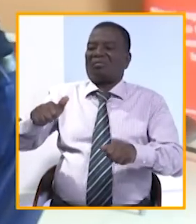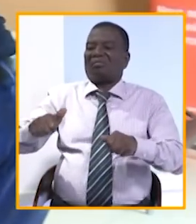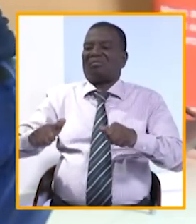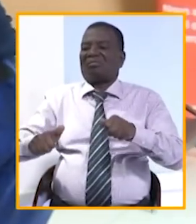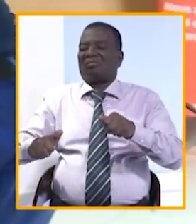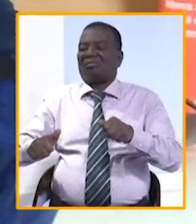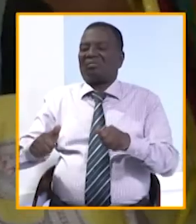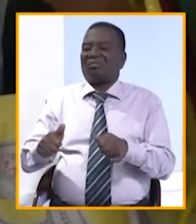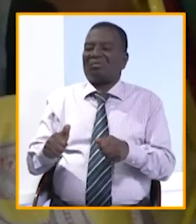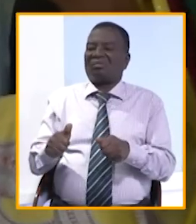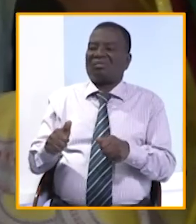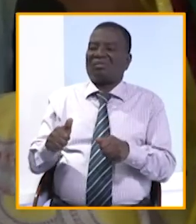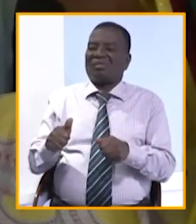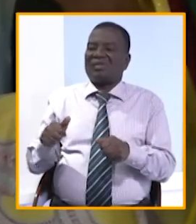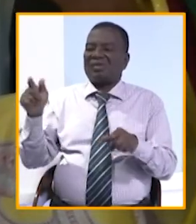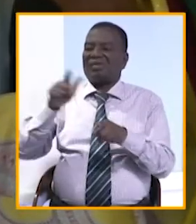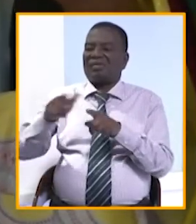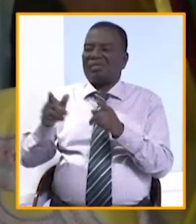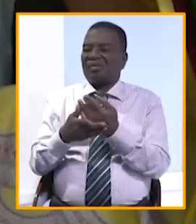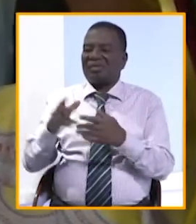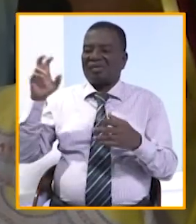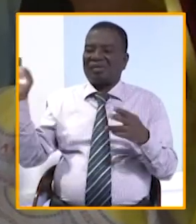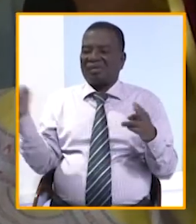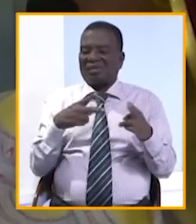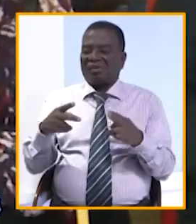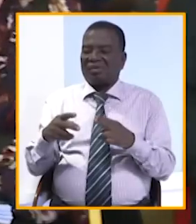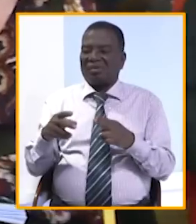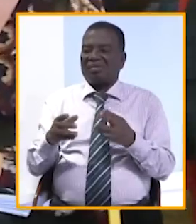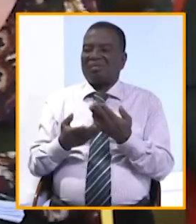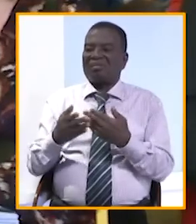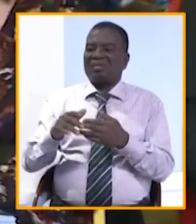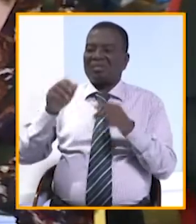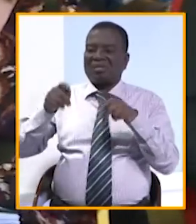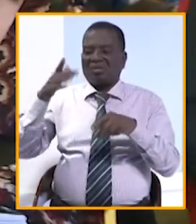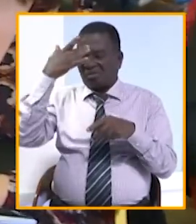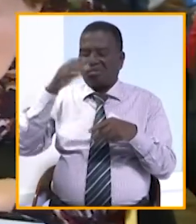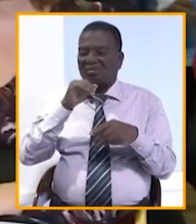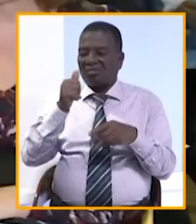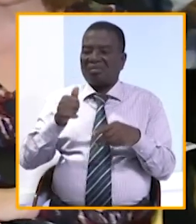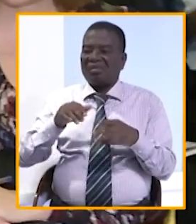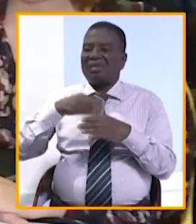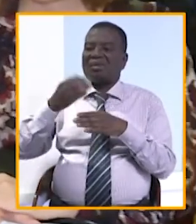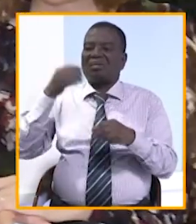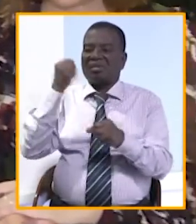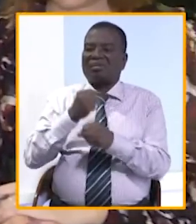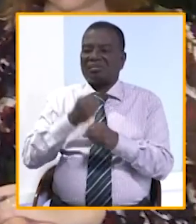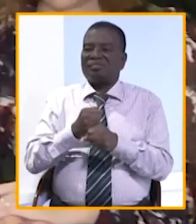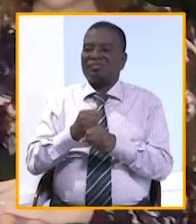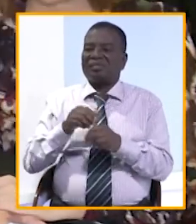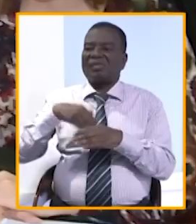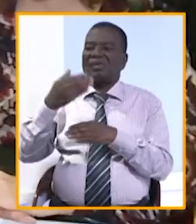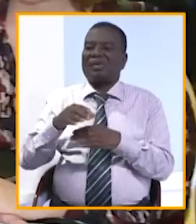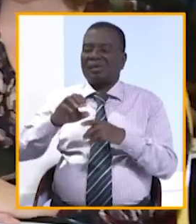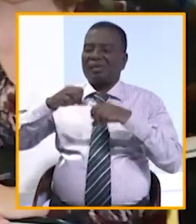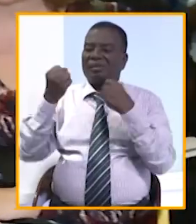d'une agression physique par des inconnus pendant qu'elle rentrait chez elle après le travail. Suite à cette situation,